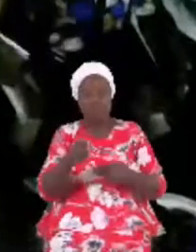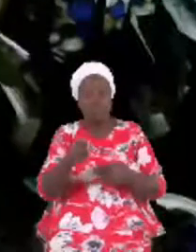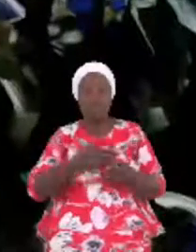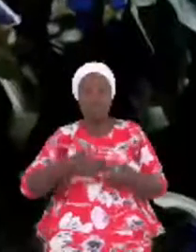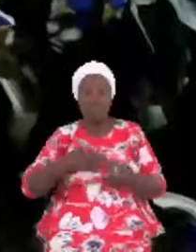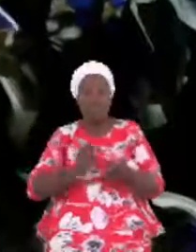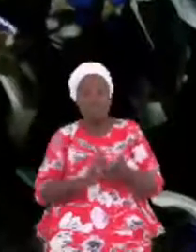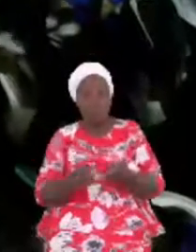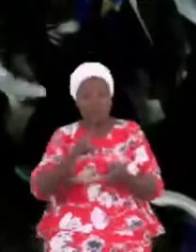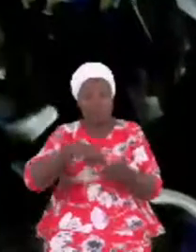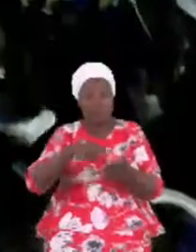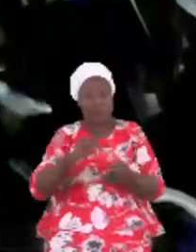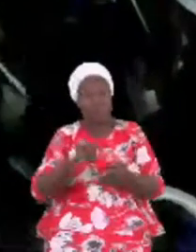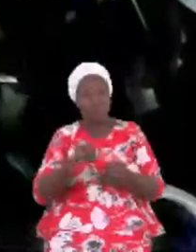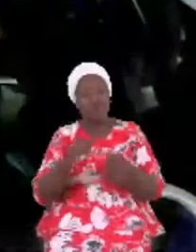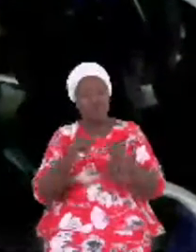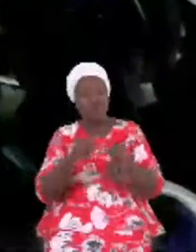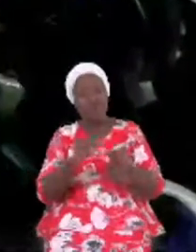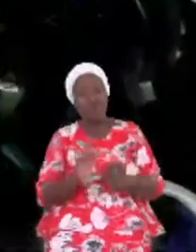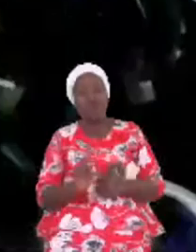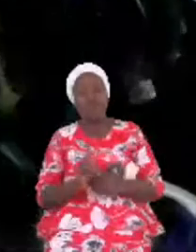Tous les matériels qui vous seront donnés, il faut les lire.